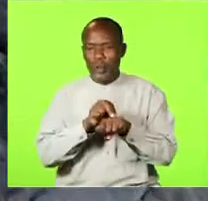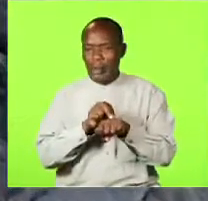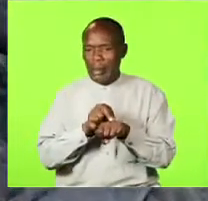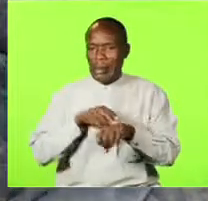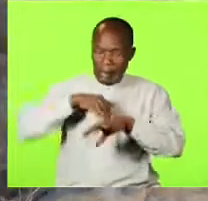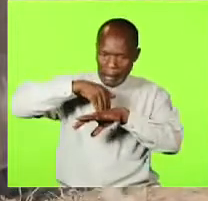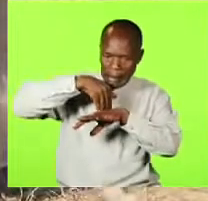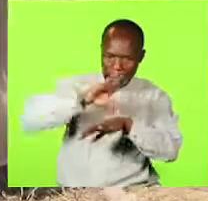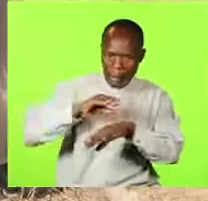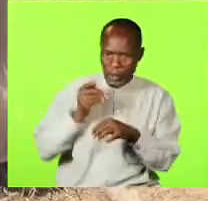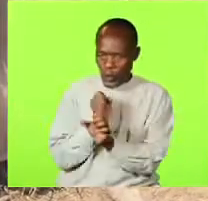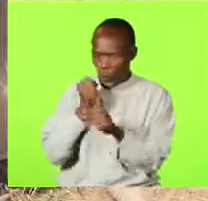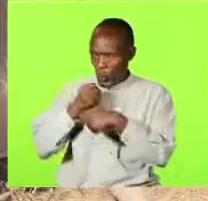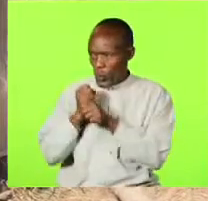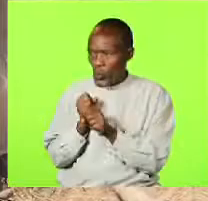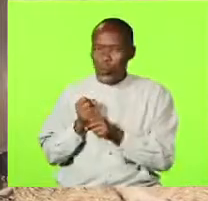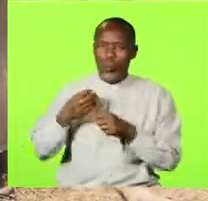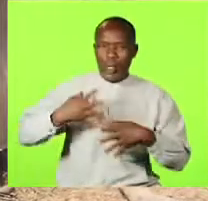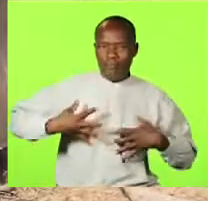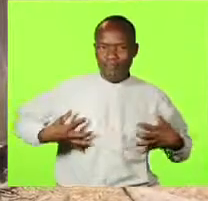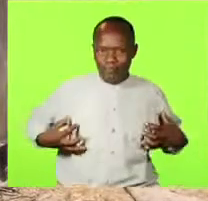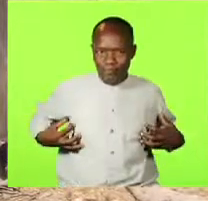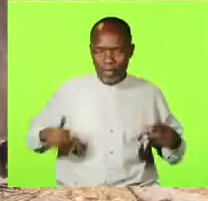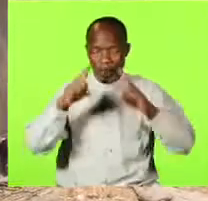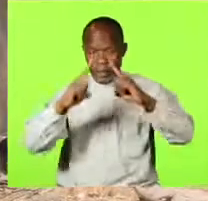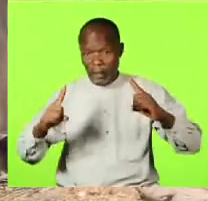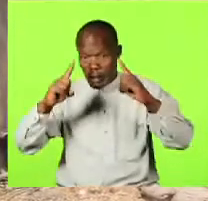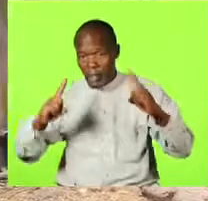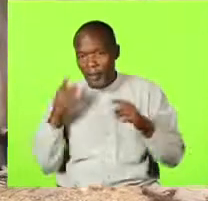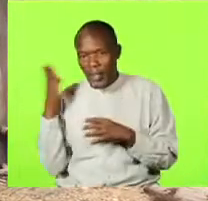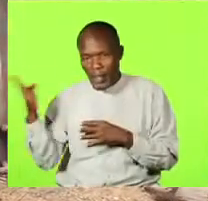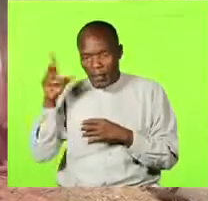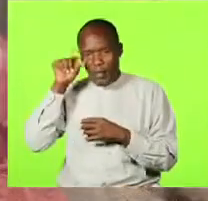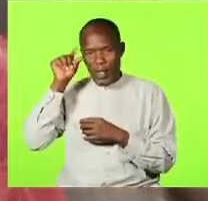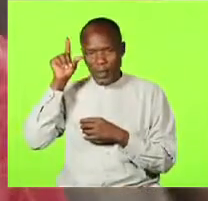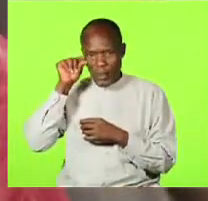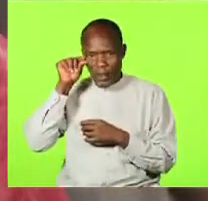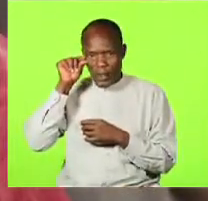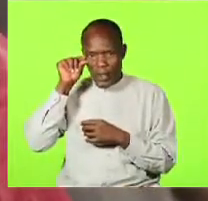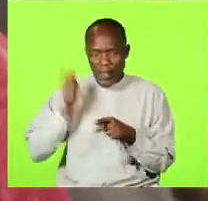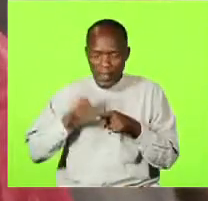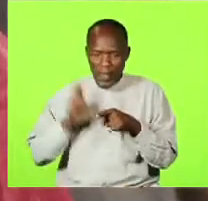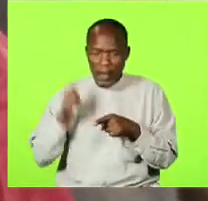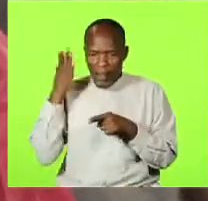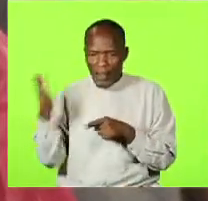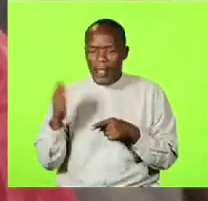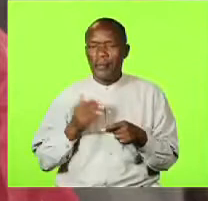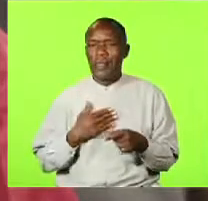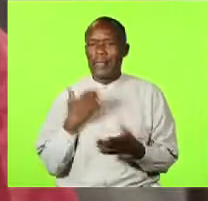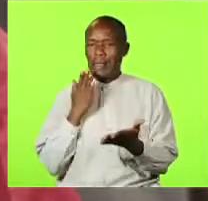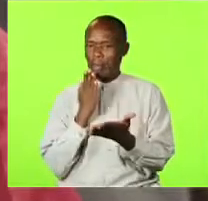And it was in Utanga refugee camp in Mombasa in 1991. That I came face to face